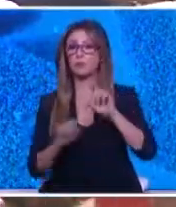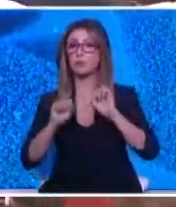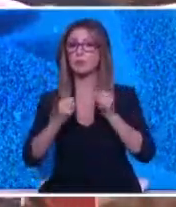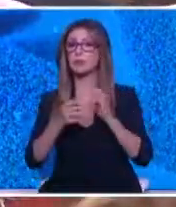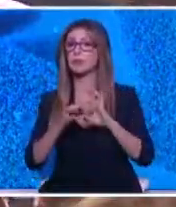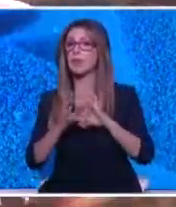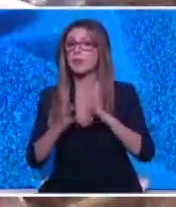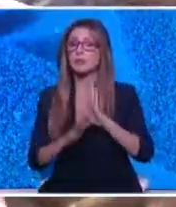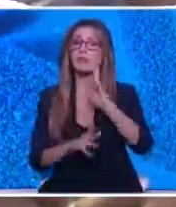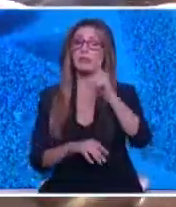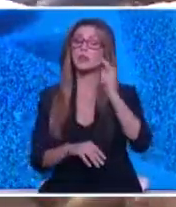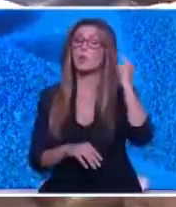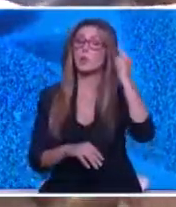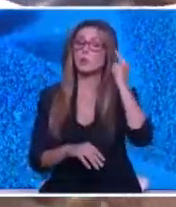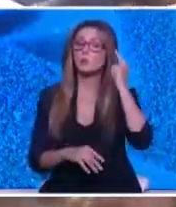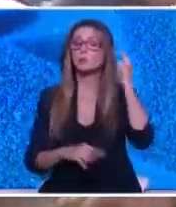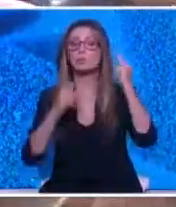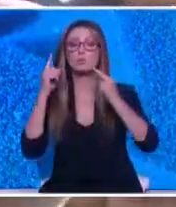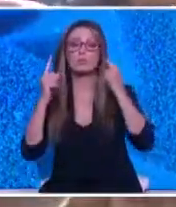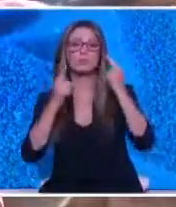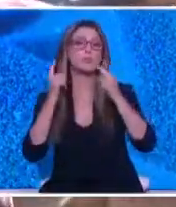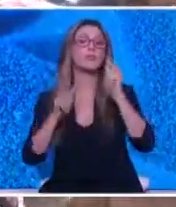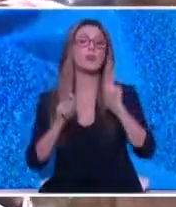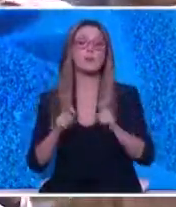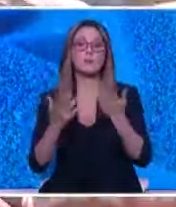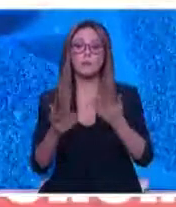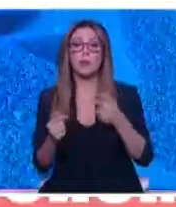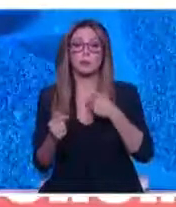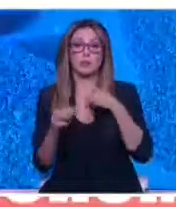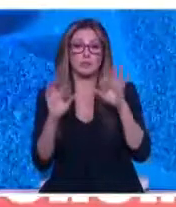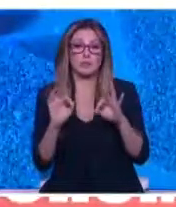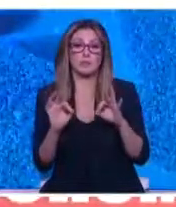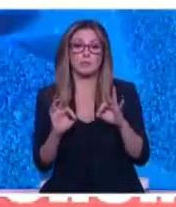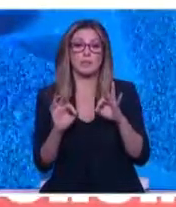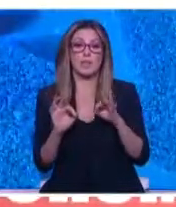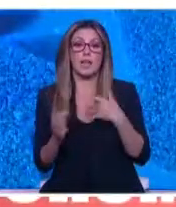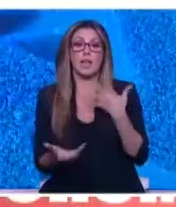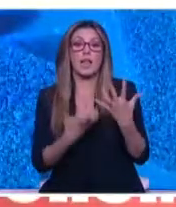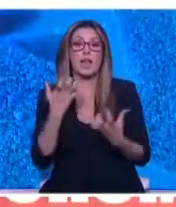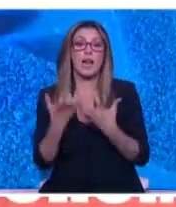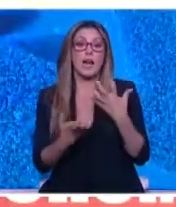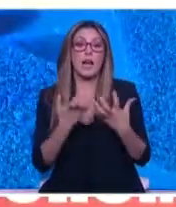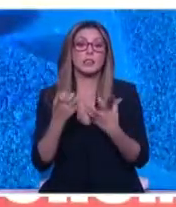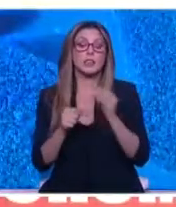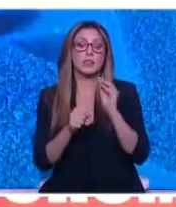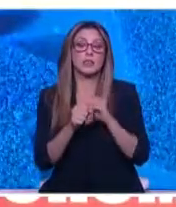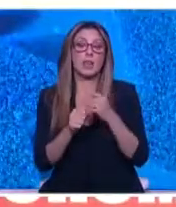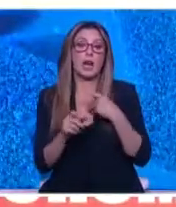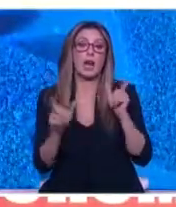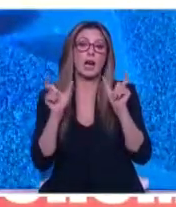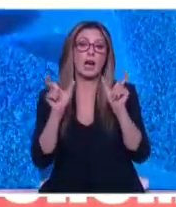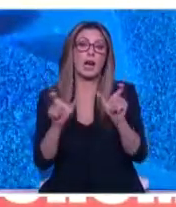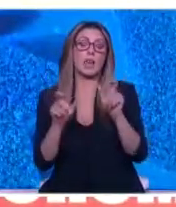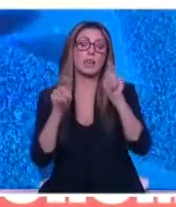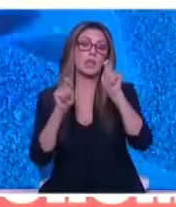nasıl geçireceğiz diye kara kara düşünürken biz şimdiden enerji arz güvenliğimizi garantiye